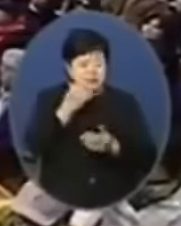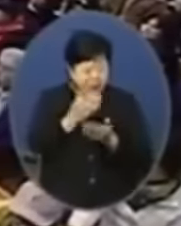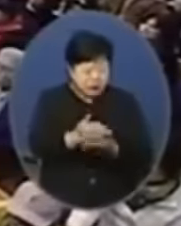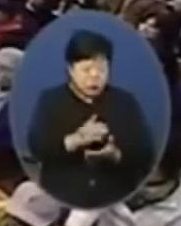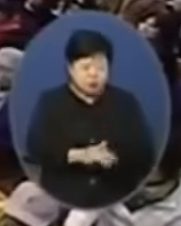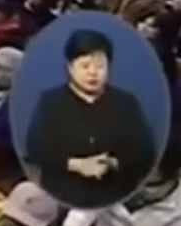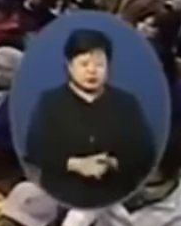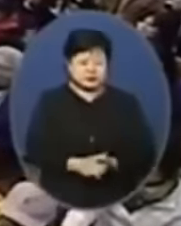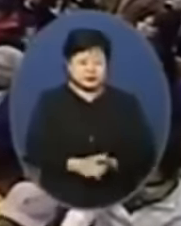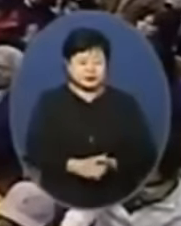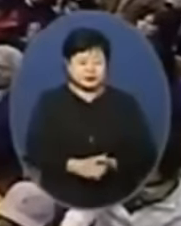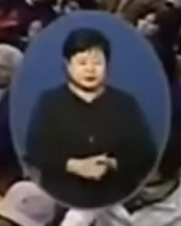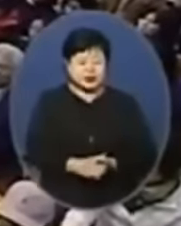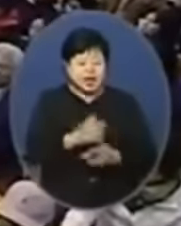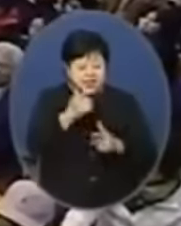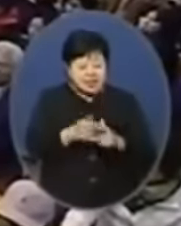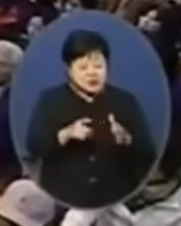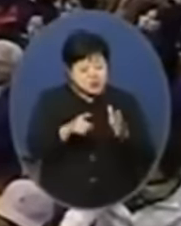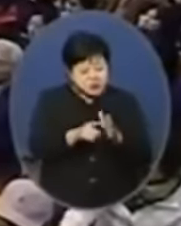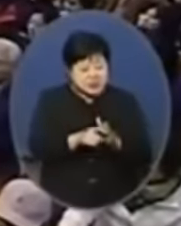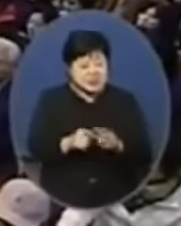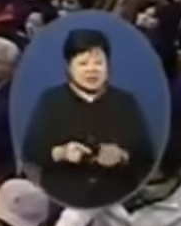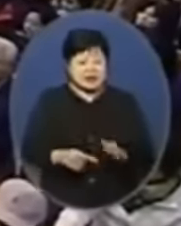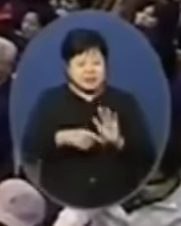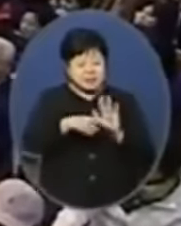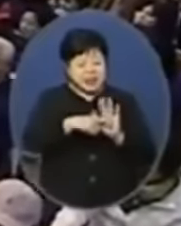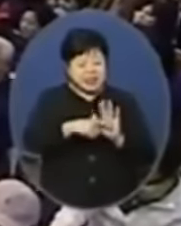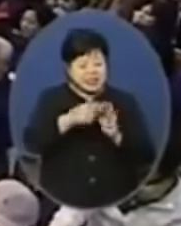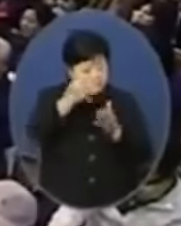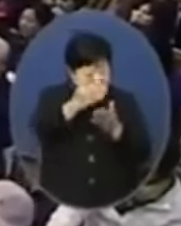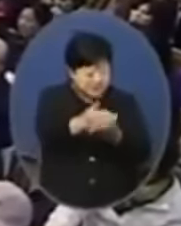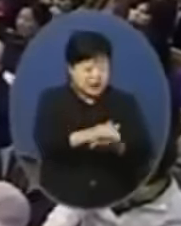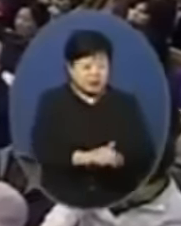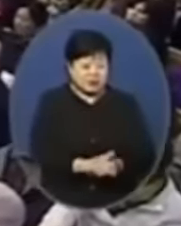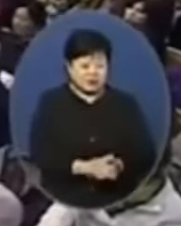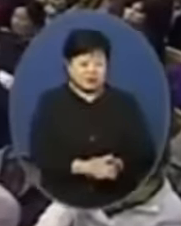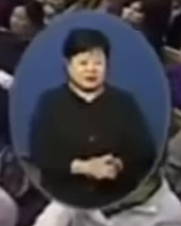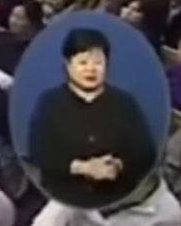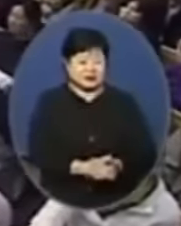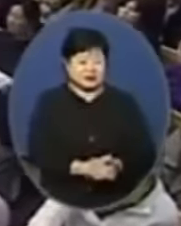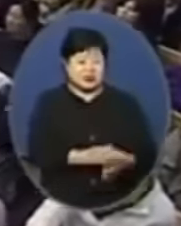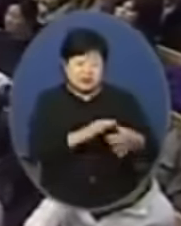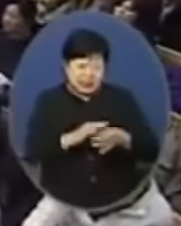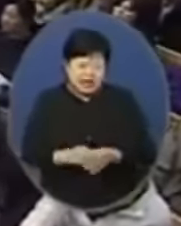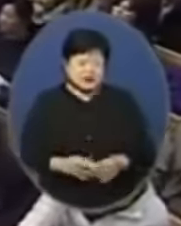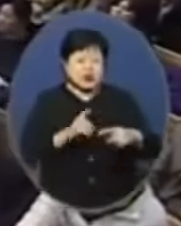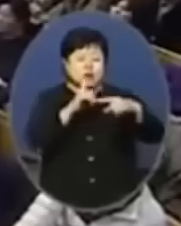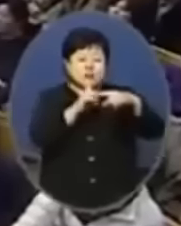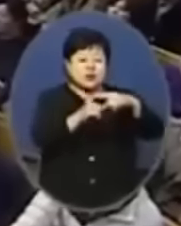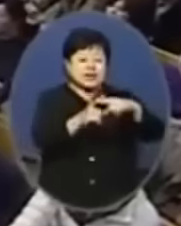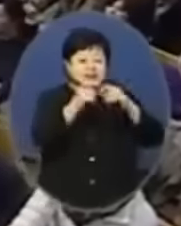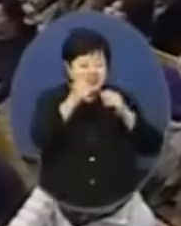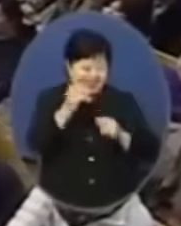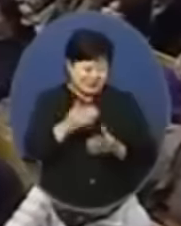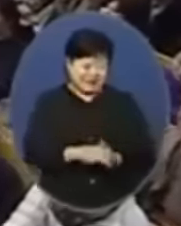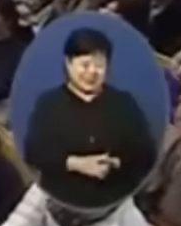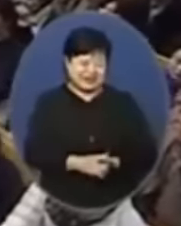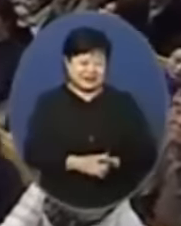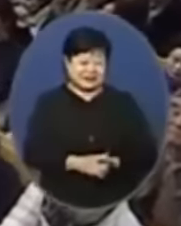되는 것입니다. 우리 예수 믿는 사람은 마이너스 인생을 살아서는 안 됩니다. 우리는 끝없이 플러스 인생을 살아야 되는